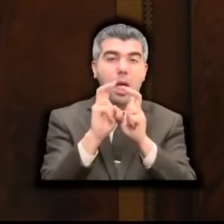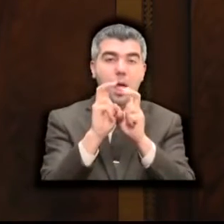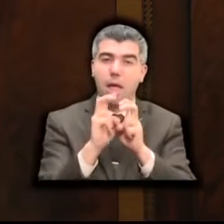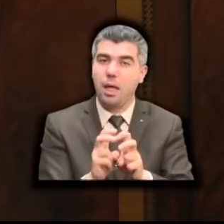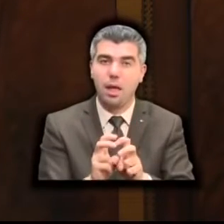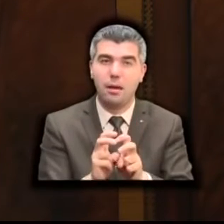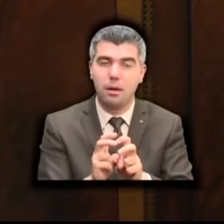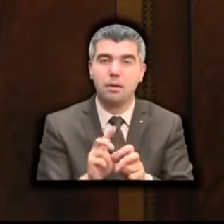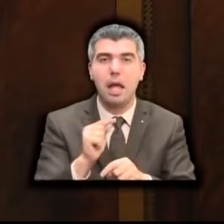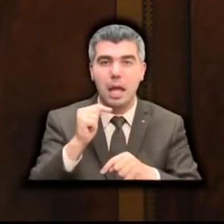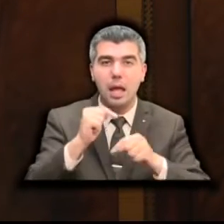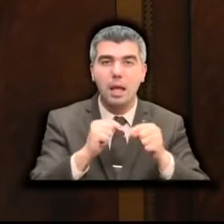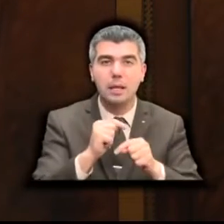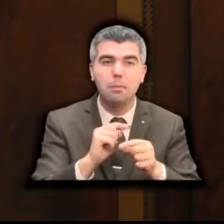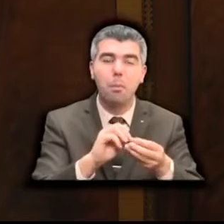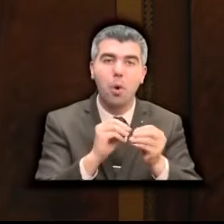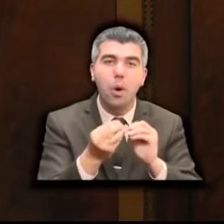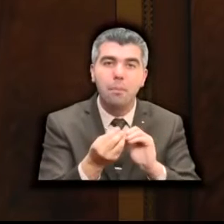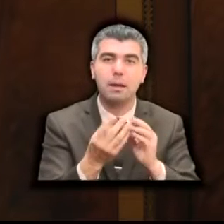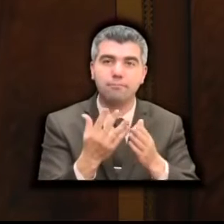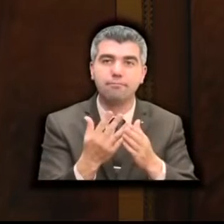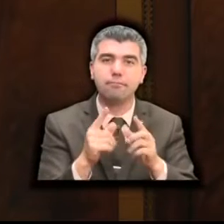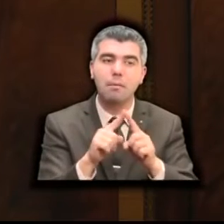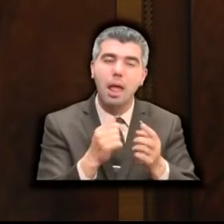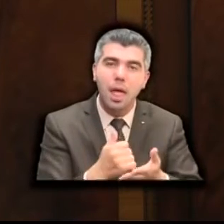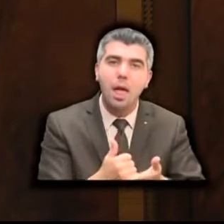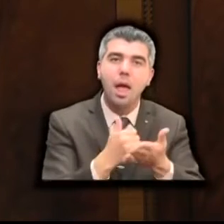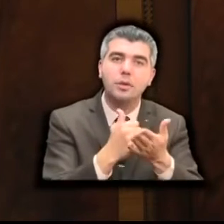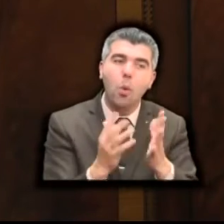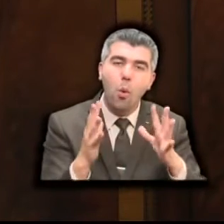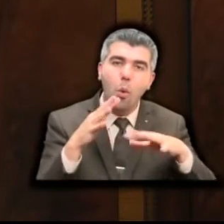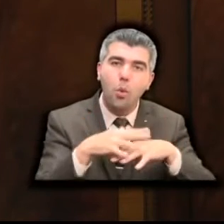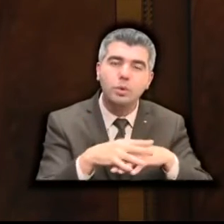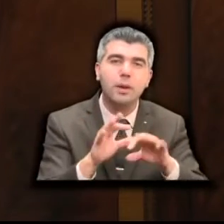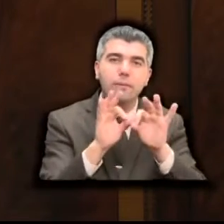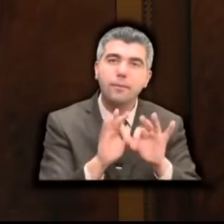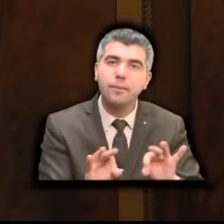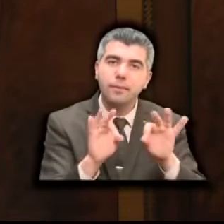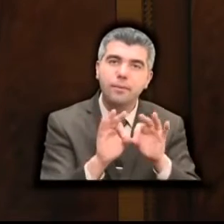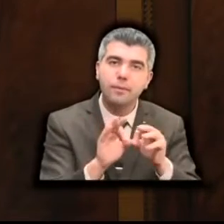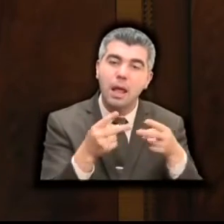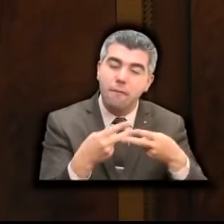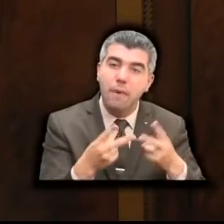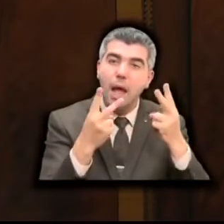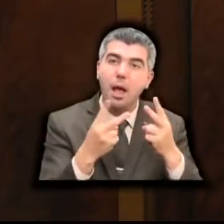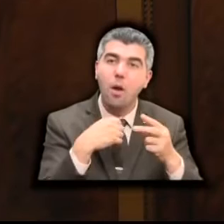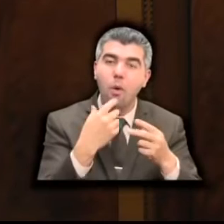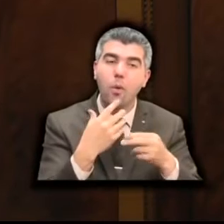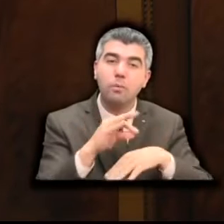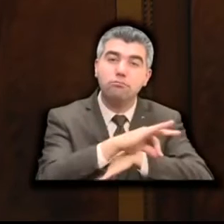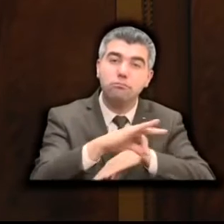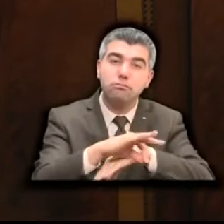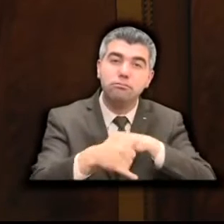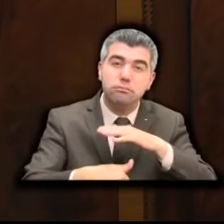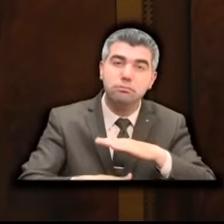مع خلق آلية لضمان المساهمة المالية لجميع الأطراف. ثالثا، إخراج قانون الوكالة الوطنية لنظام مساعدة